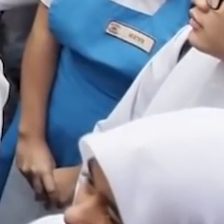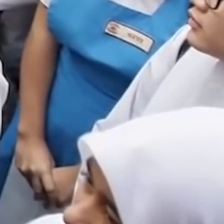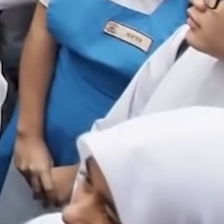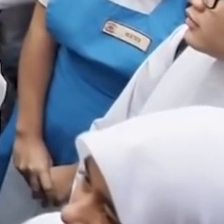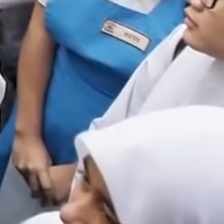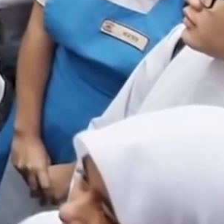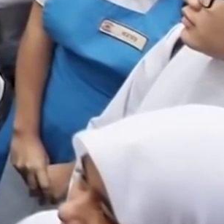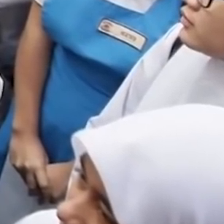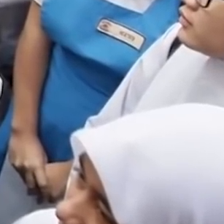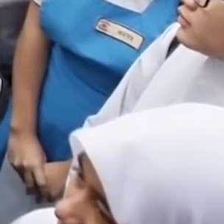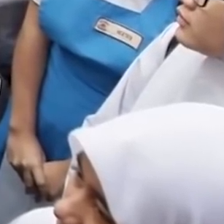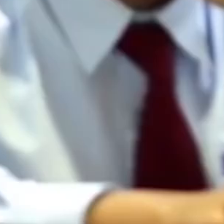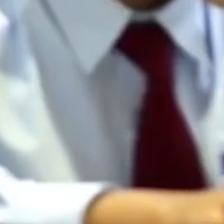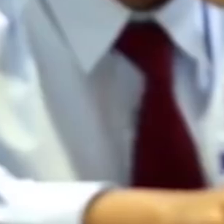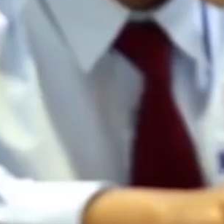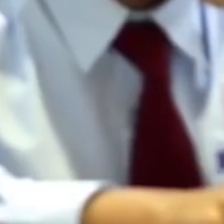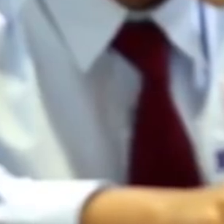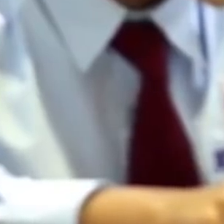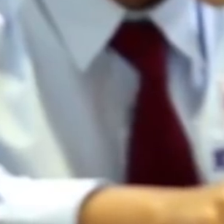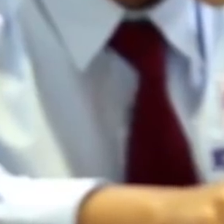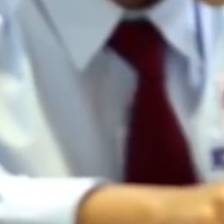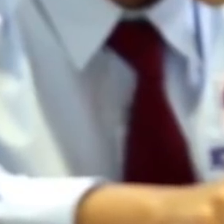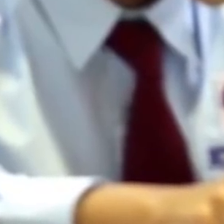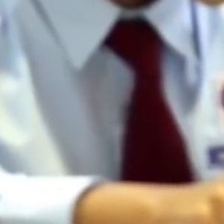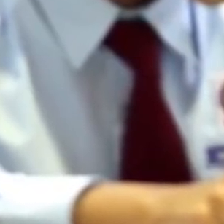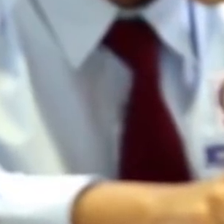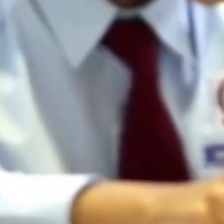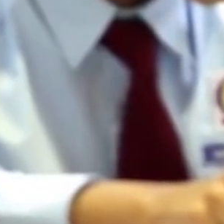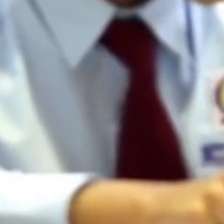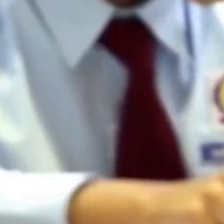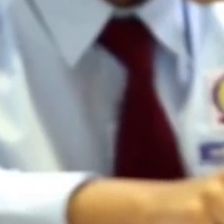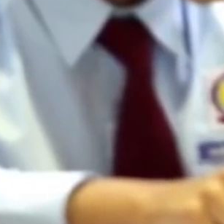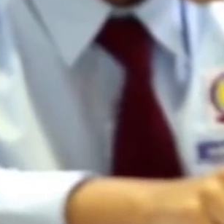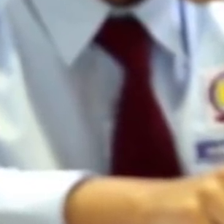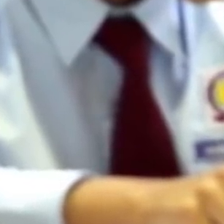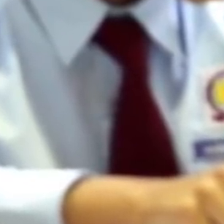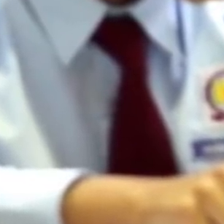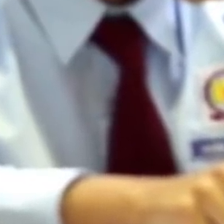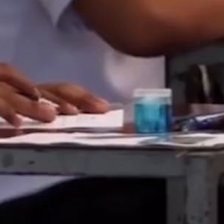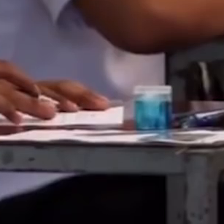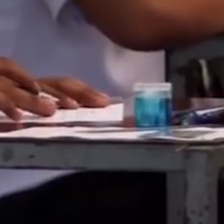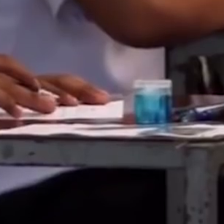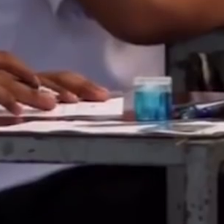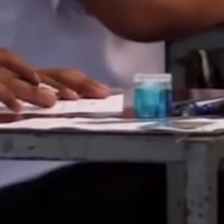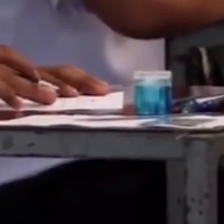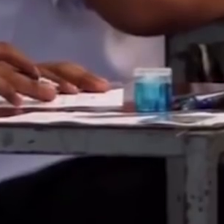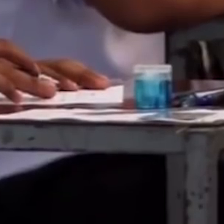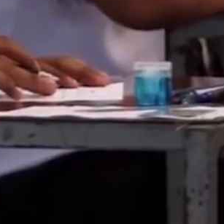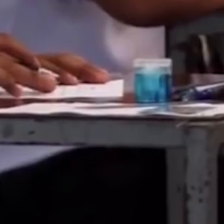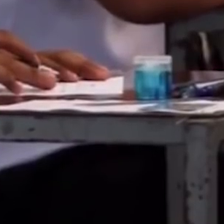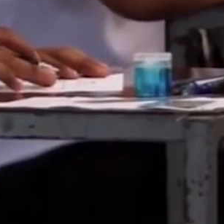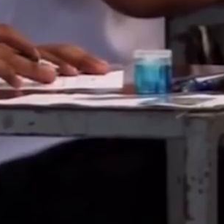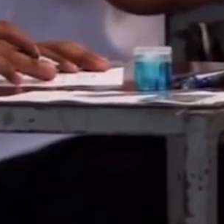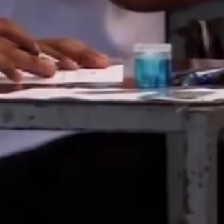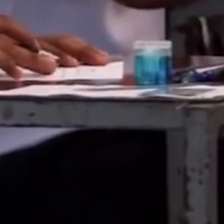2020. Sekali lagi di sini, saya amat memohon jasa baik ibu bapa untuk